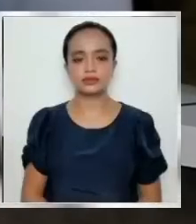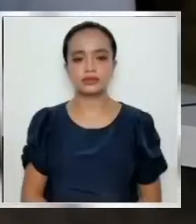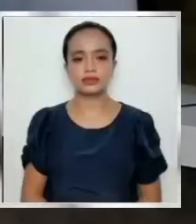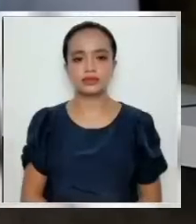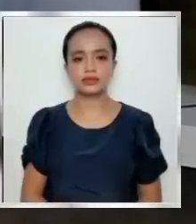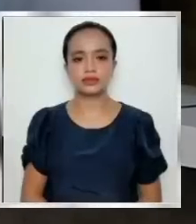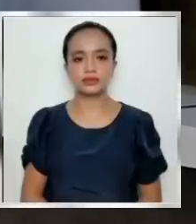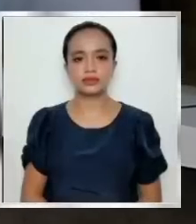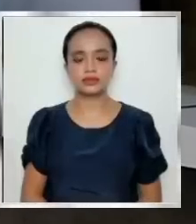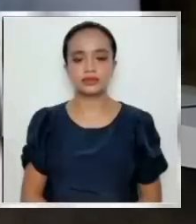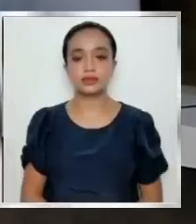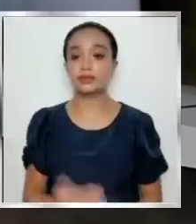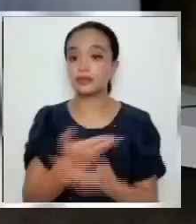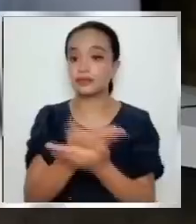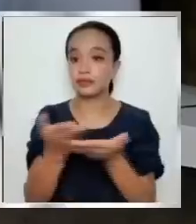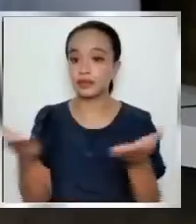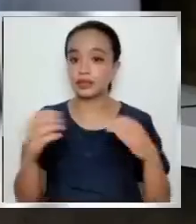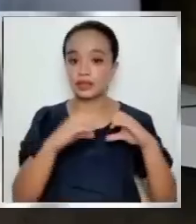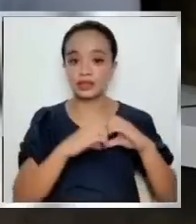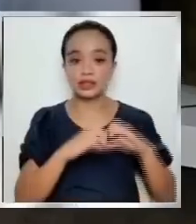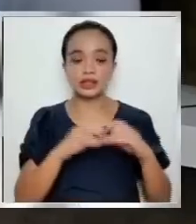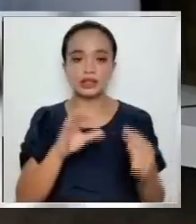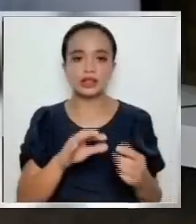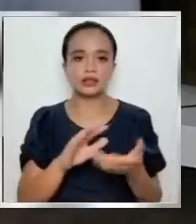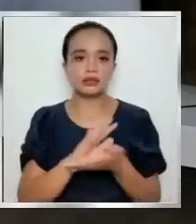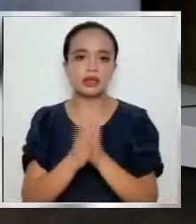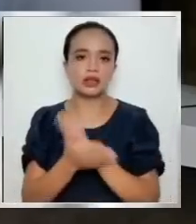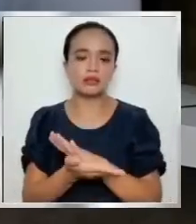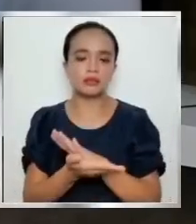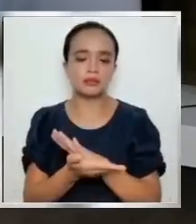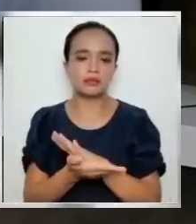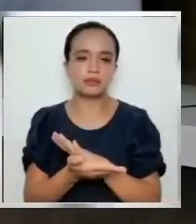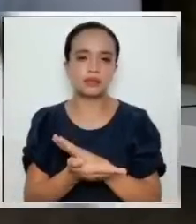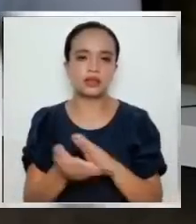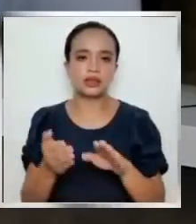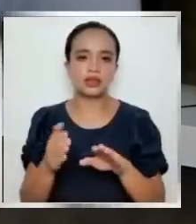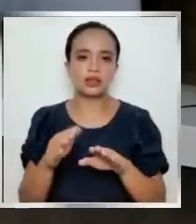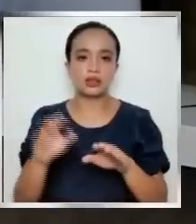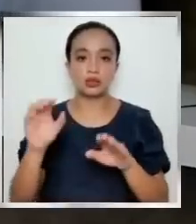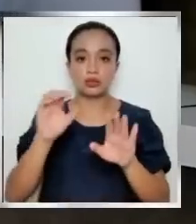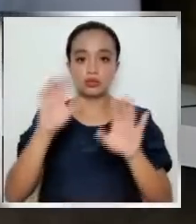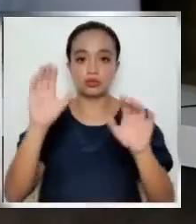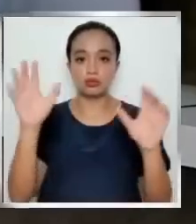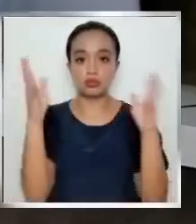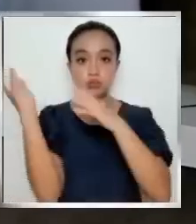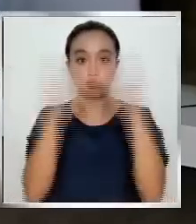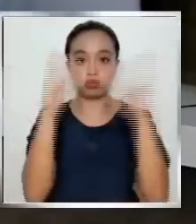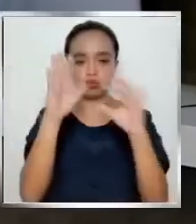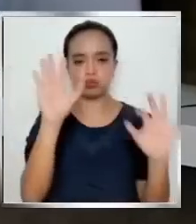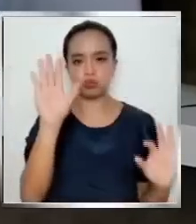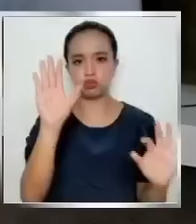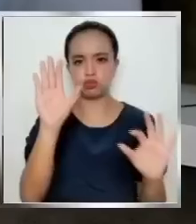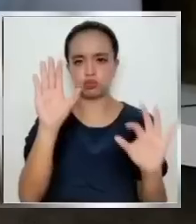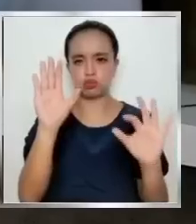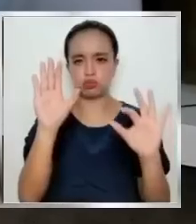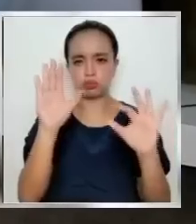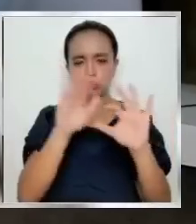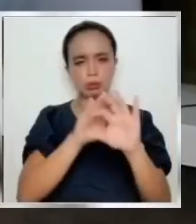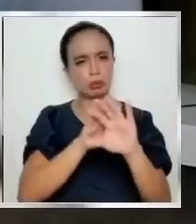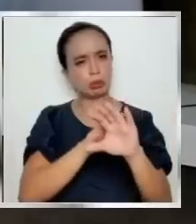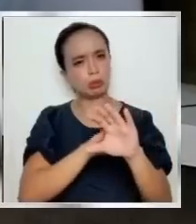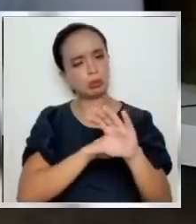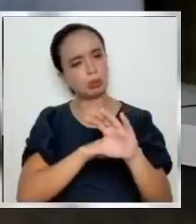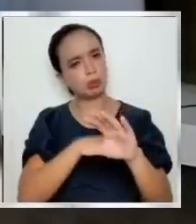At mga kapuso, lalo pa ngang bumagal ang galaw ng Bagyong Betty habang patuloy na kumikilos sa loob ng Philippine Area of Responsibility